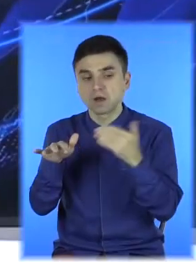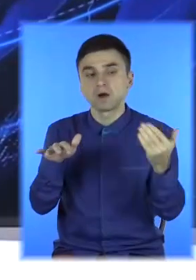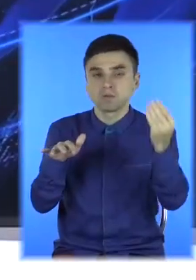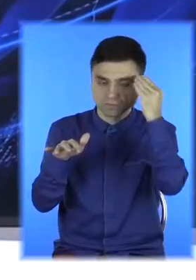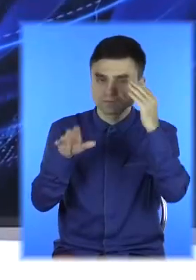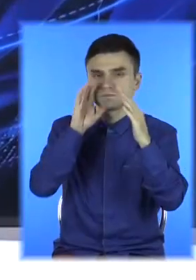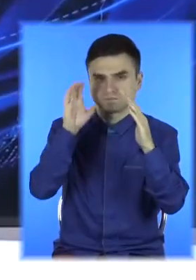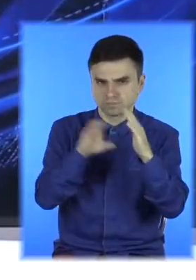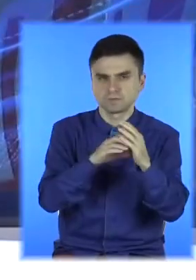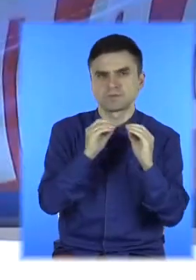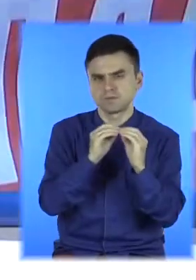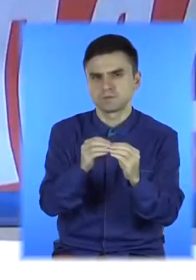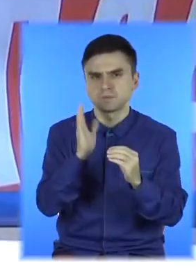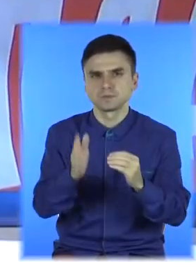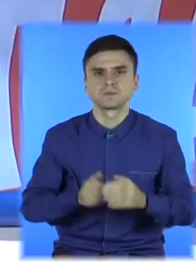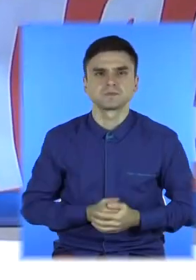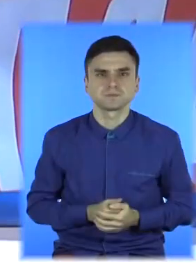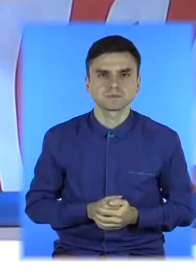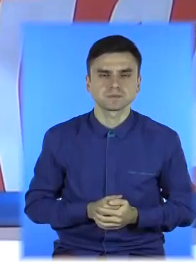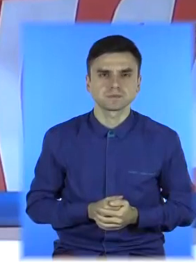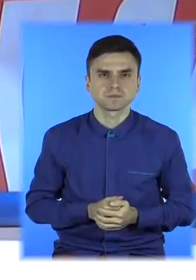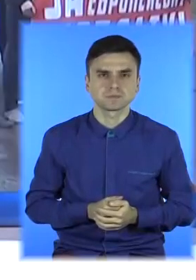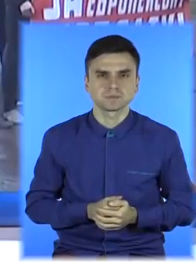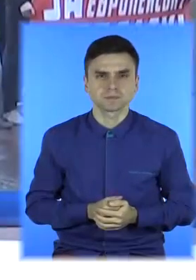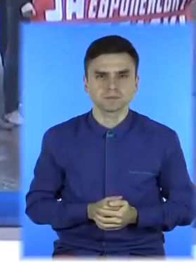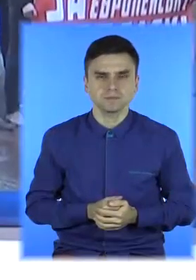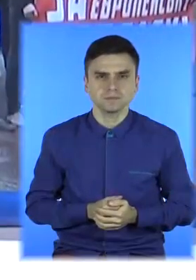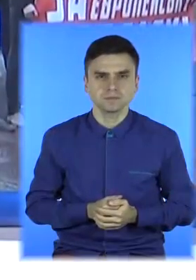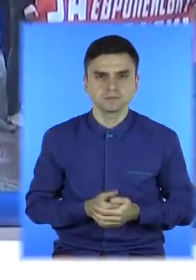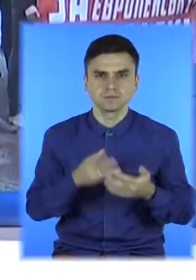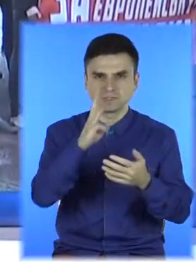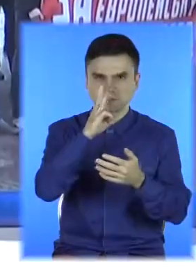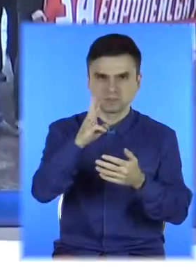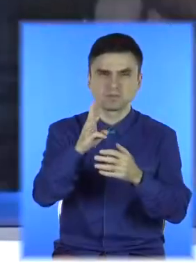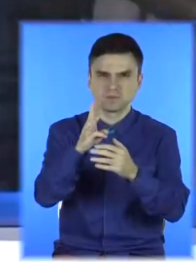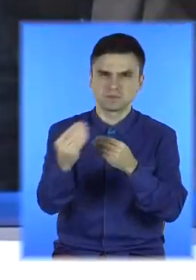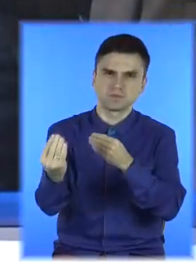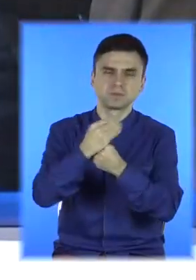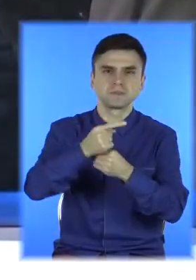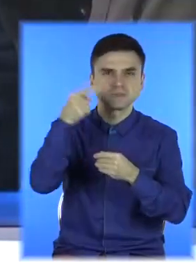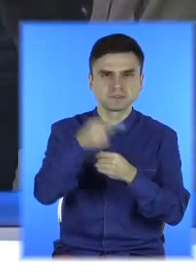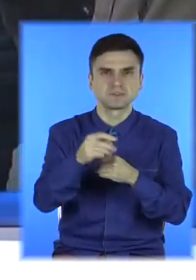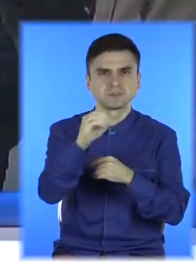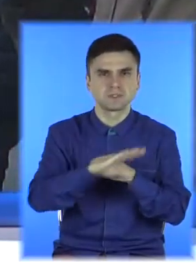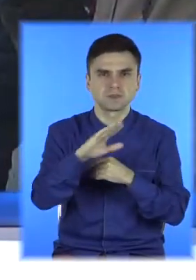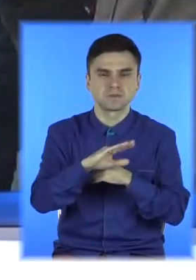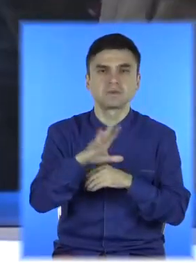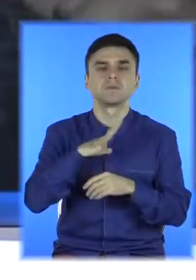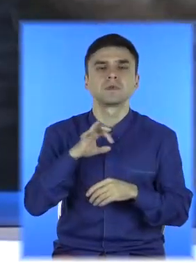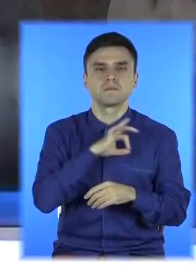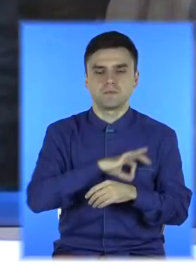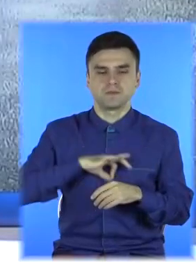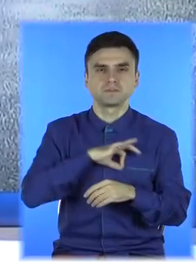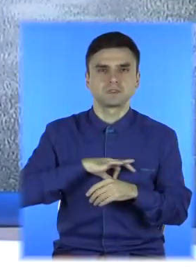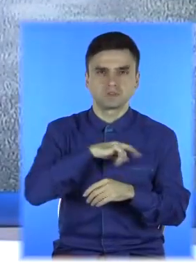Зарплатню в 1000 євро. Одна з профспілок робітників провела мітинг. Перший відбувся зранку біля центральної прохідної ArcelorMittal